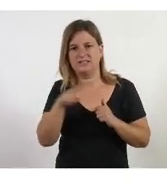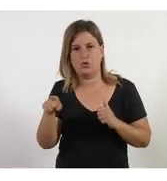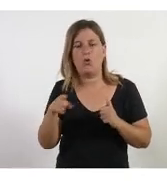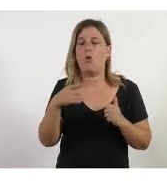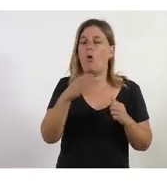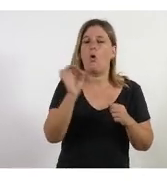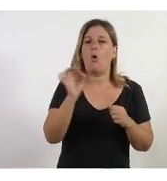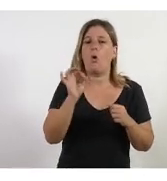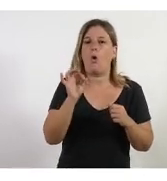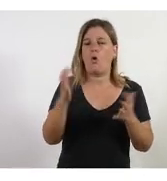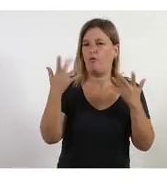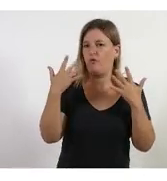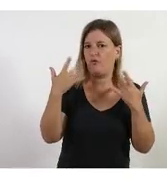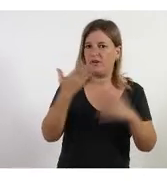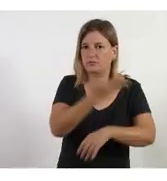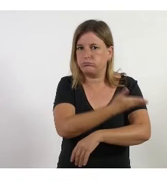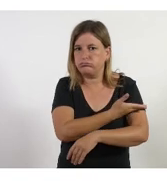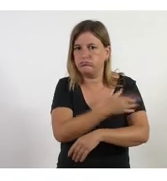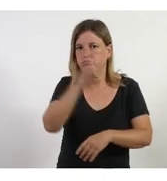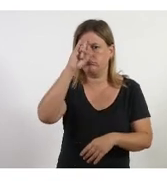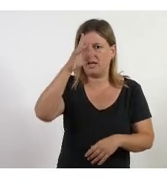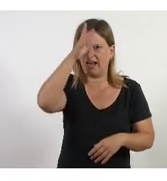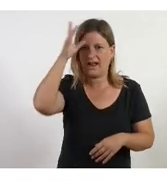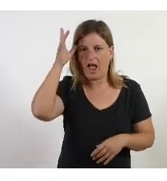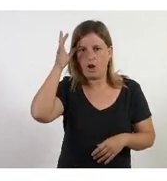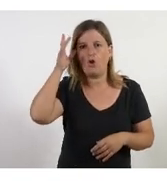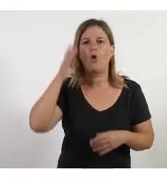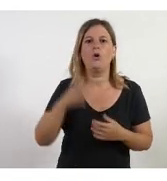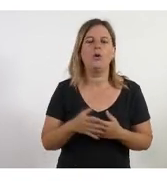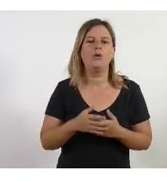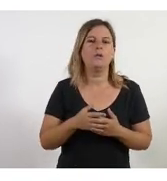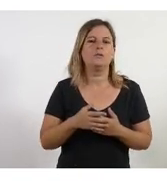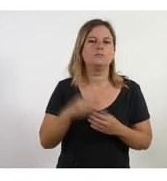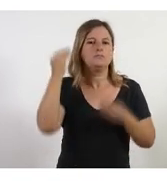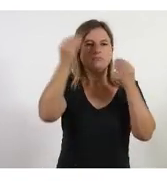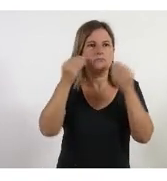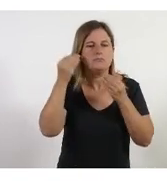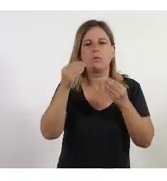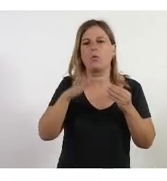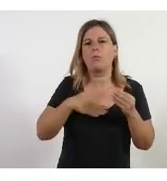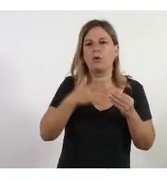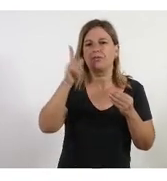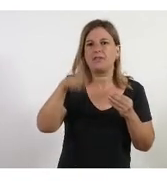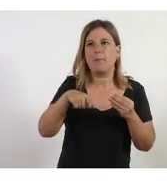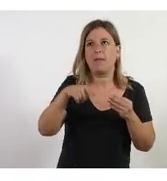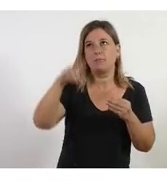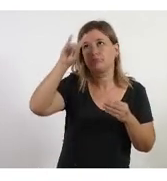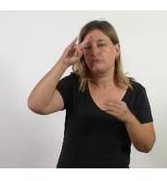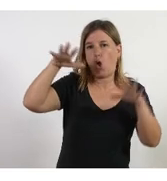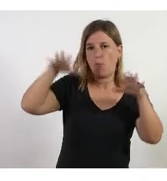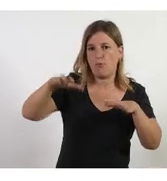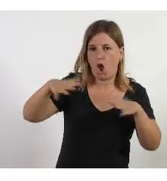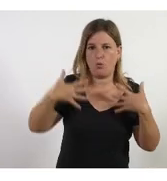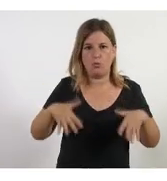no?, roba fresca perquè és possible que pugin les temperatures, que també alguna cosa per protegir-me de la pluja, per si